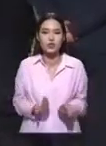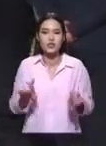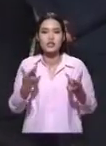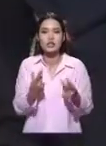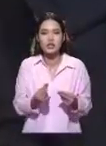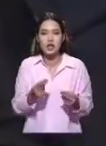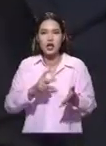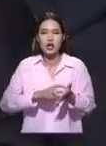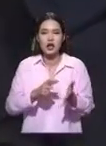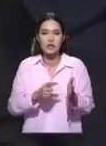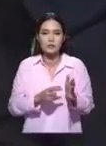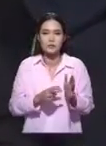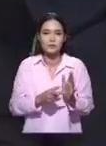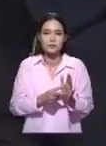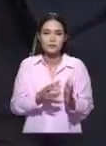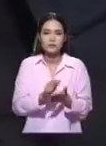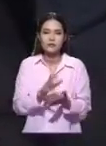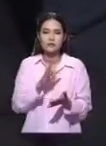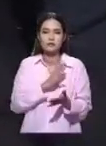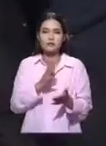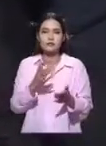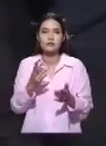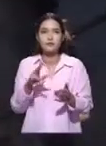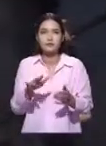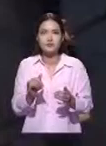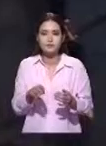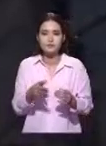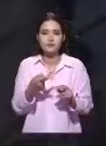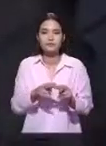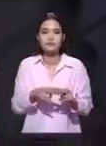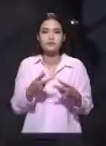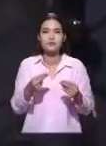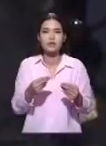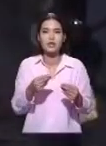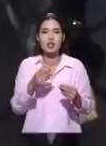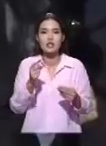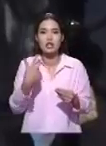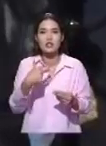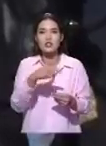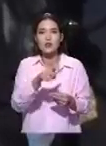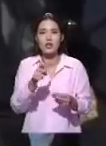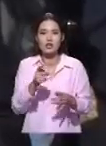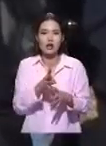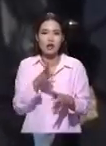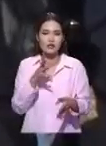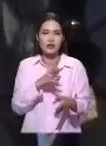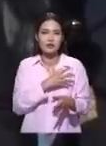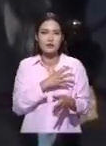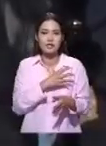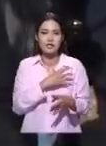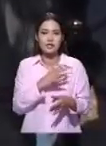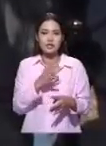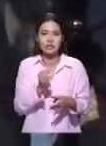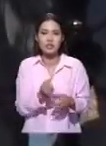нет работников. Там как висят на кранах 2-3 человека всего лишь. И,